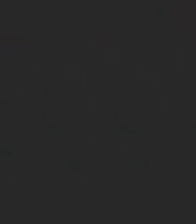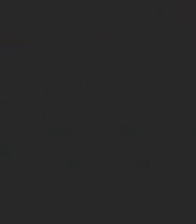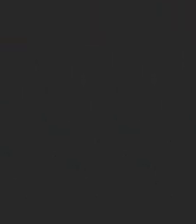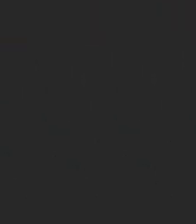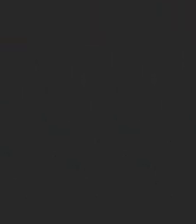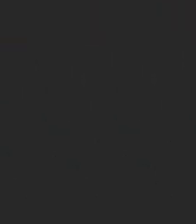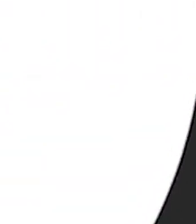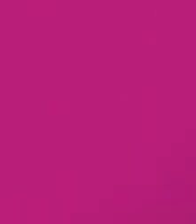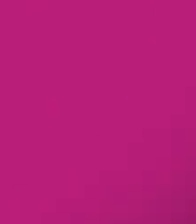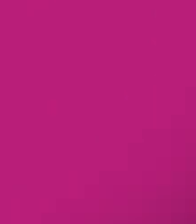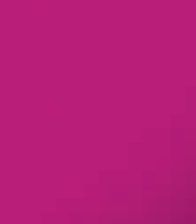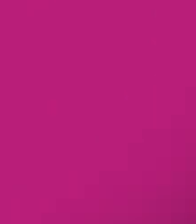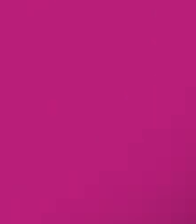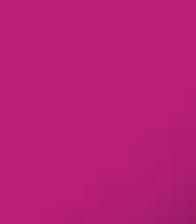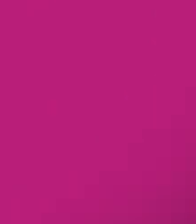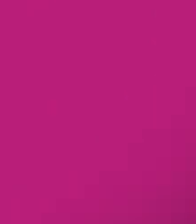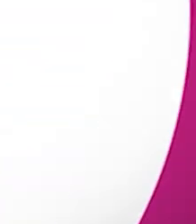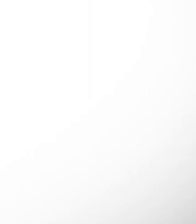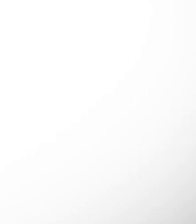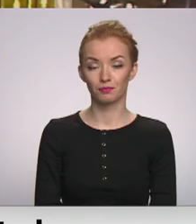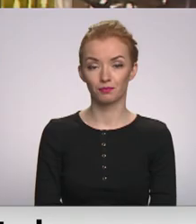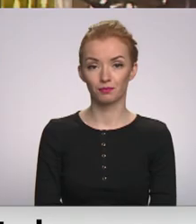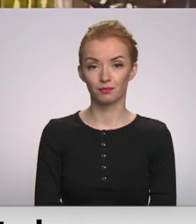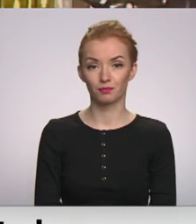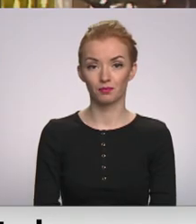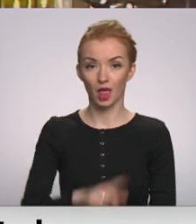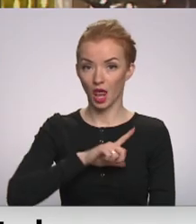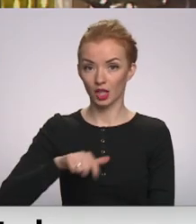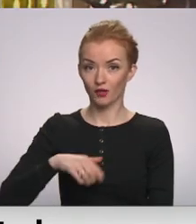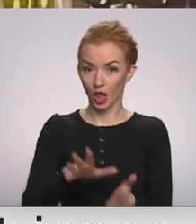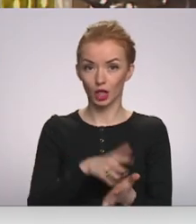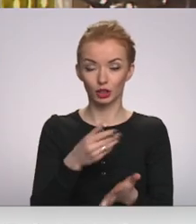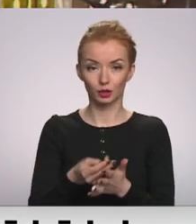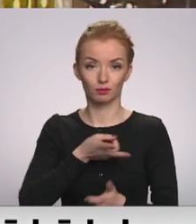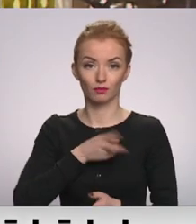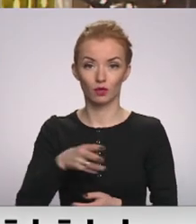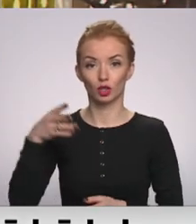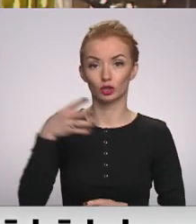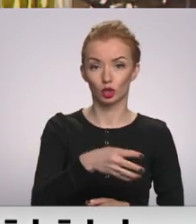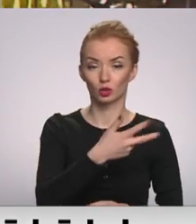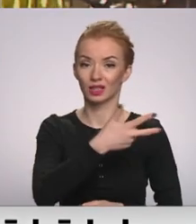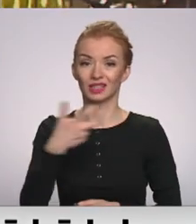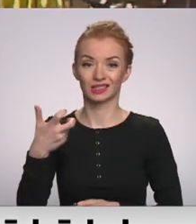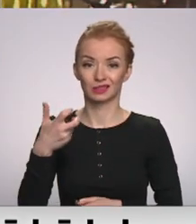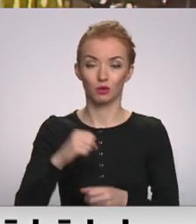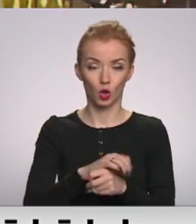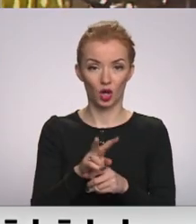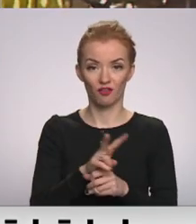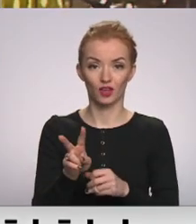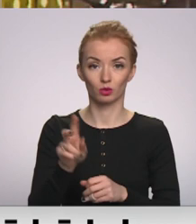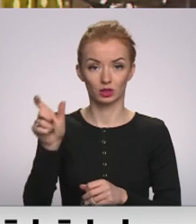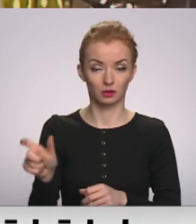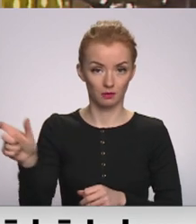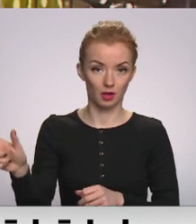Re, viss ēters ir te! Latvijā līdz šim kopumā miruši 4300 COVID-19